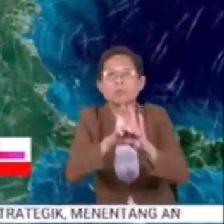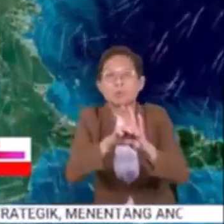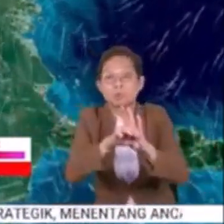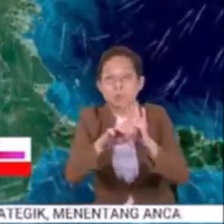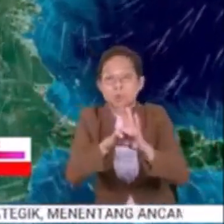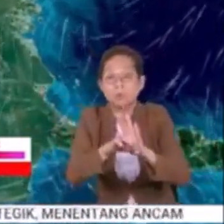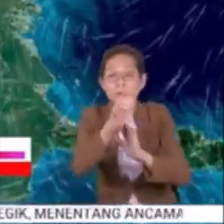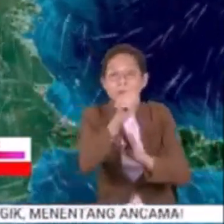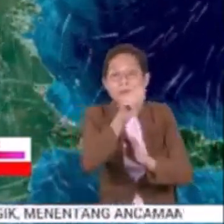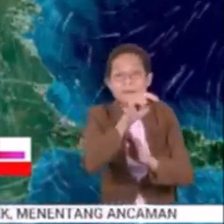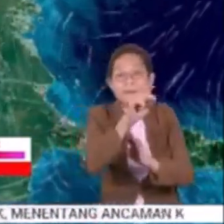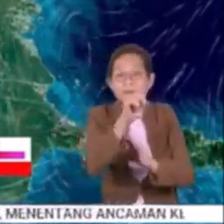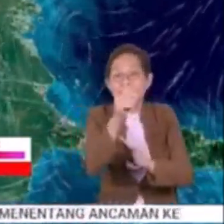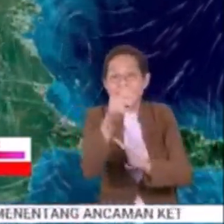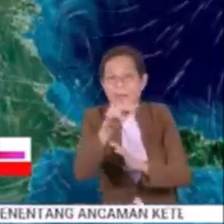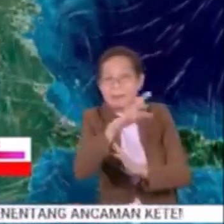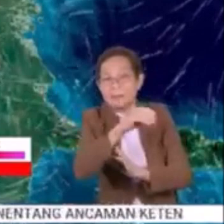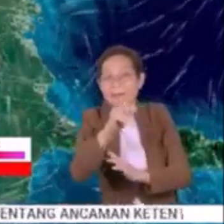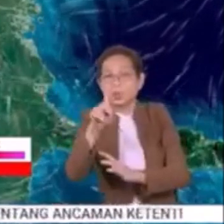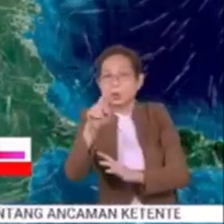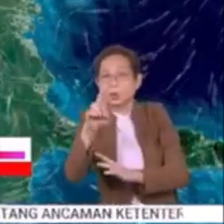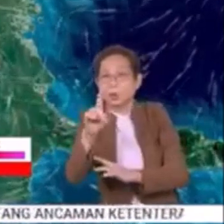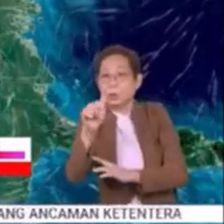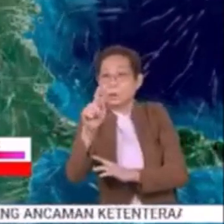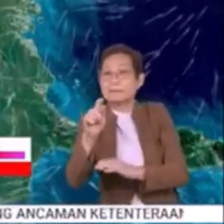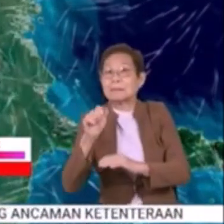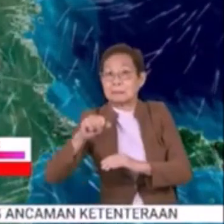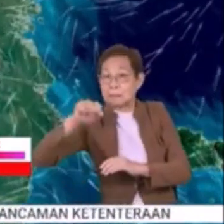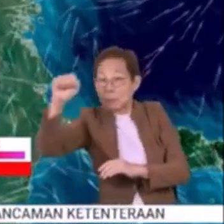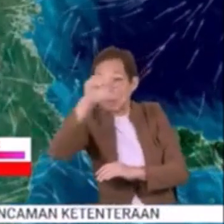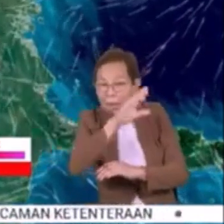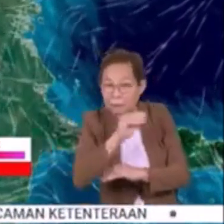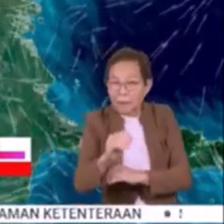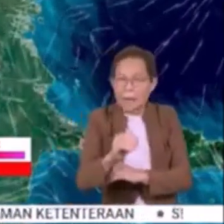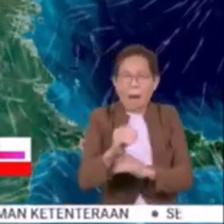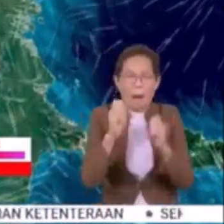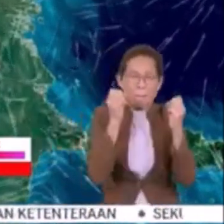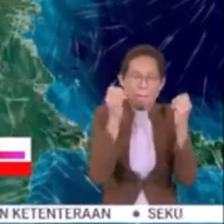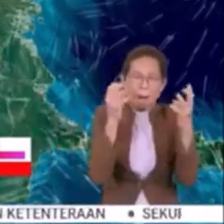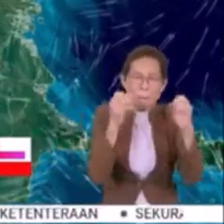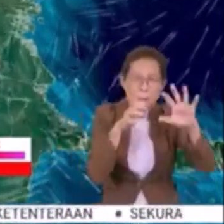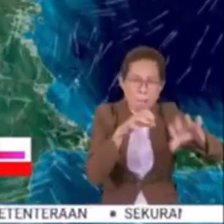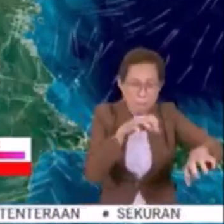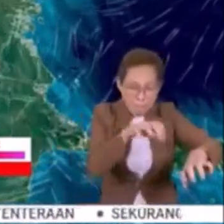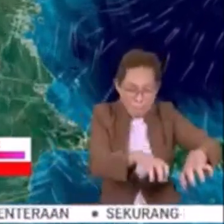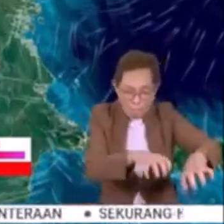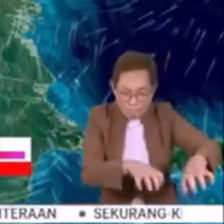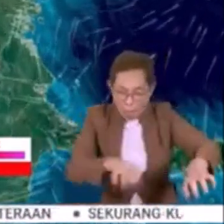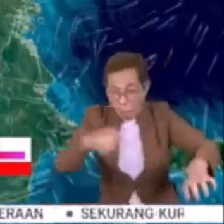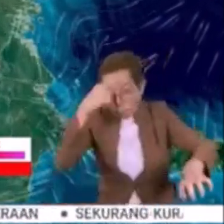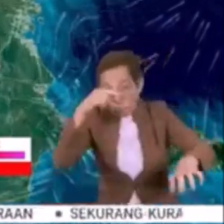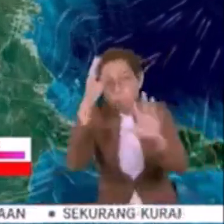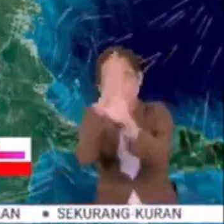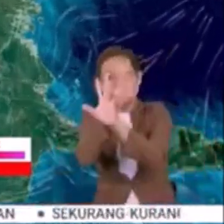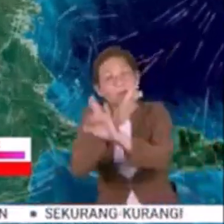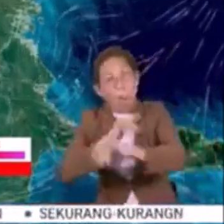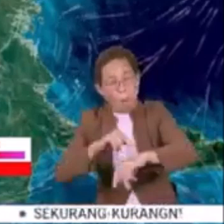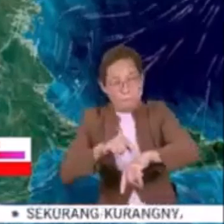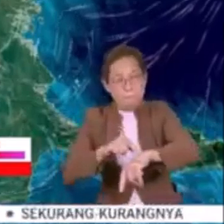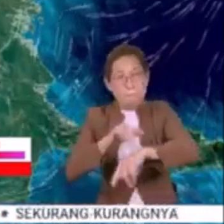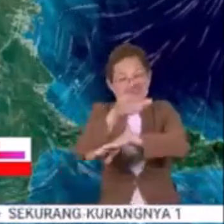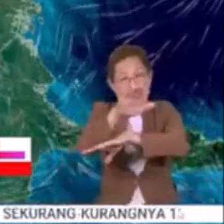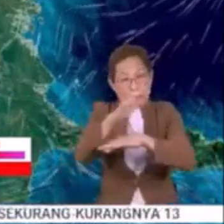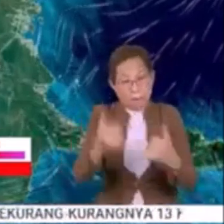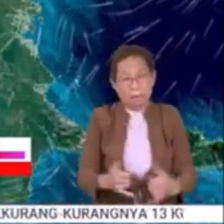pedalaman, Sandakan dan juga bahagian Kudat di negeri Sabah dan juga di kebanyakan bahagian untuk negeri Sarawak pada petang